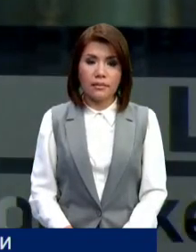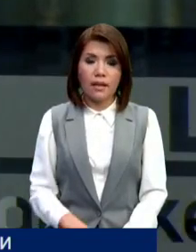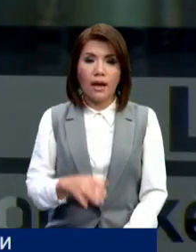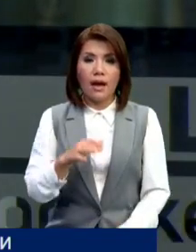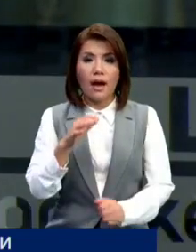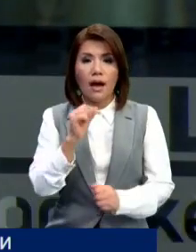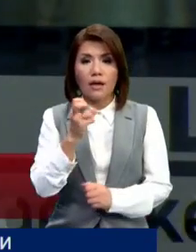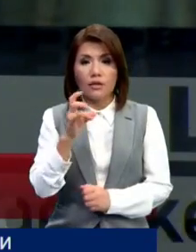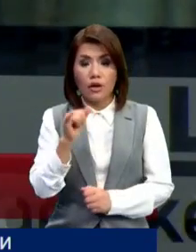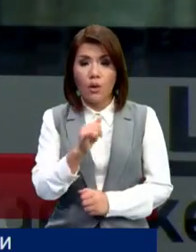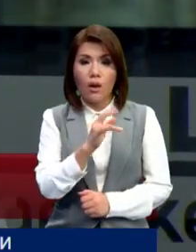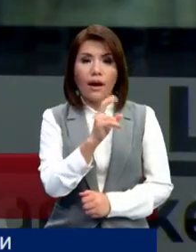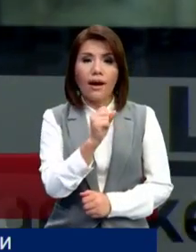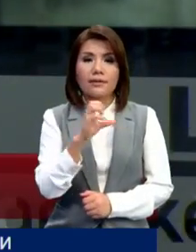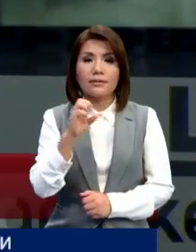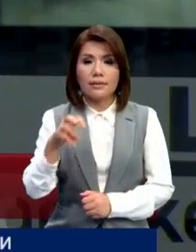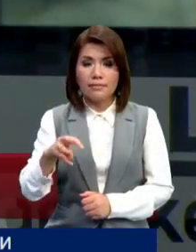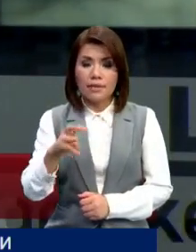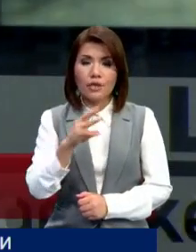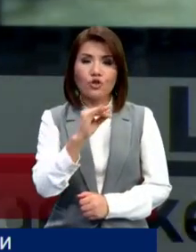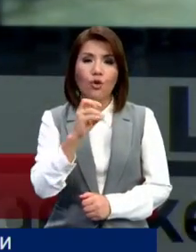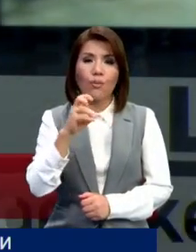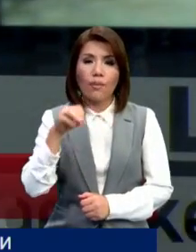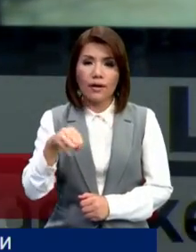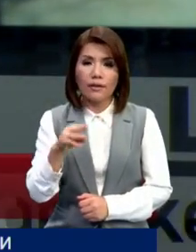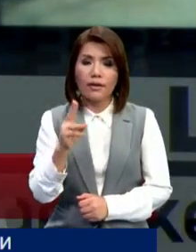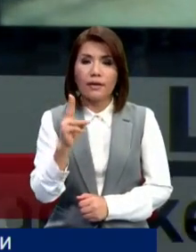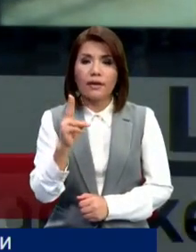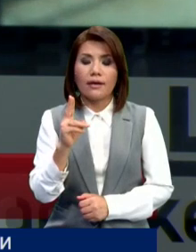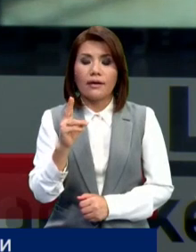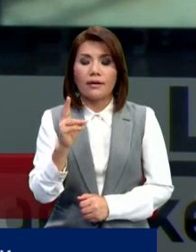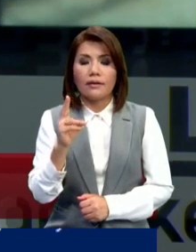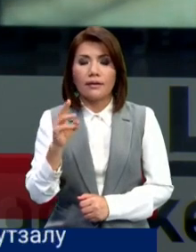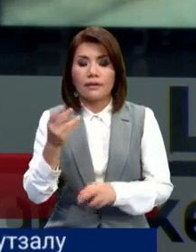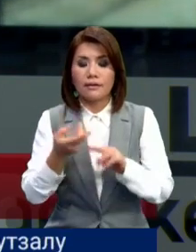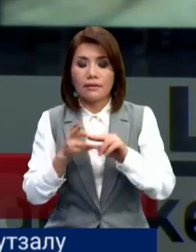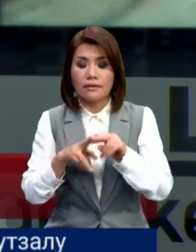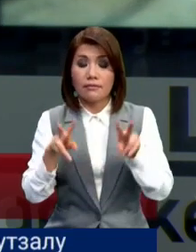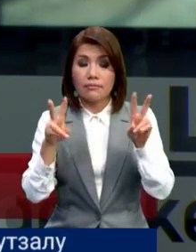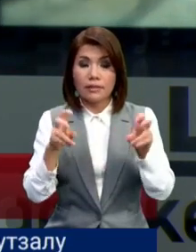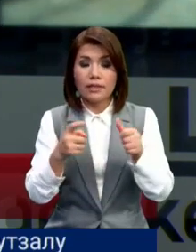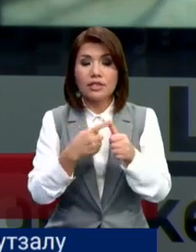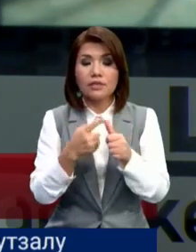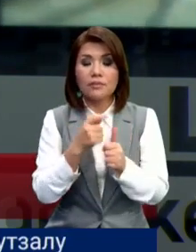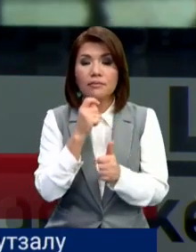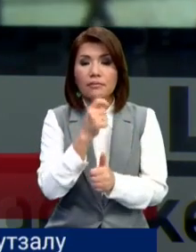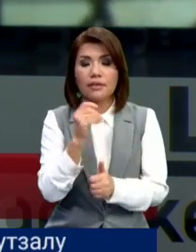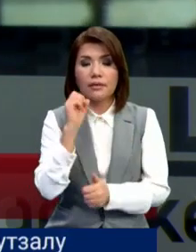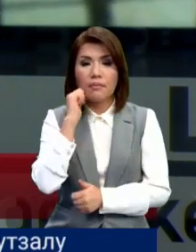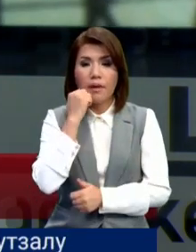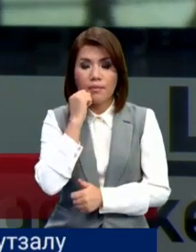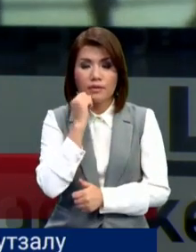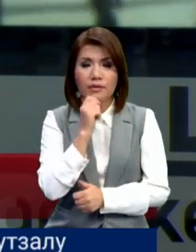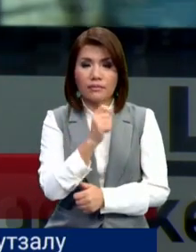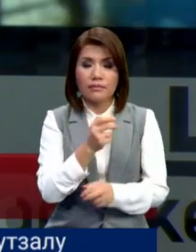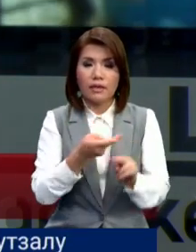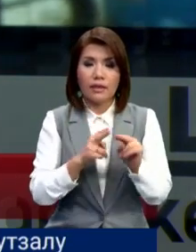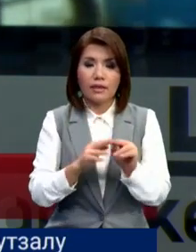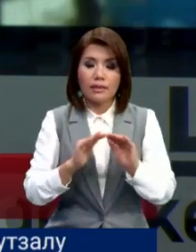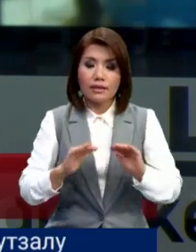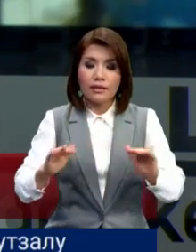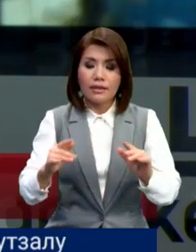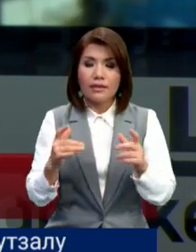Ақтауда Қасым және Жомарт есімді егіздер тұрады. Балаларға бұл есімді әжесі қойған. 13 жастағы балдырғандарды